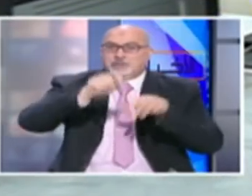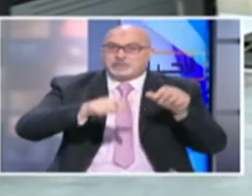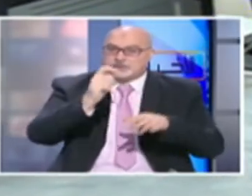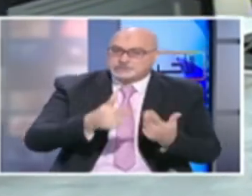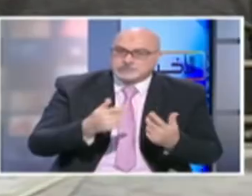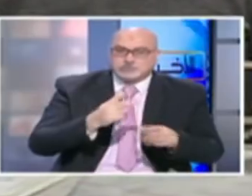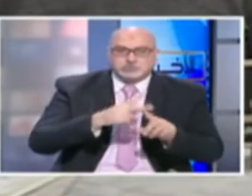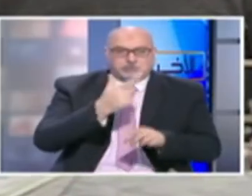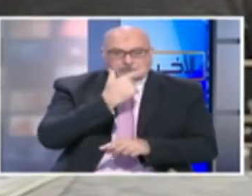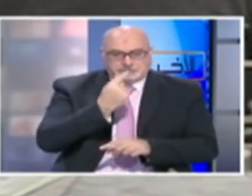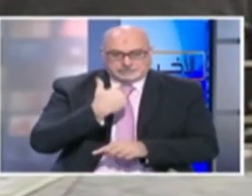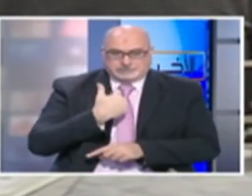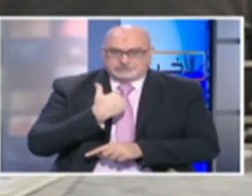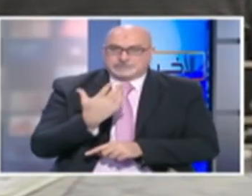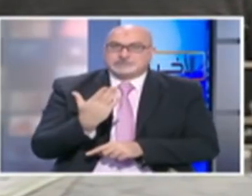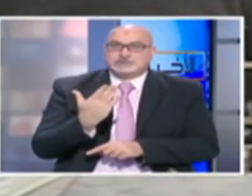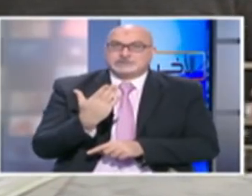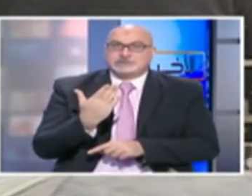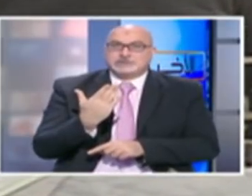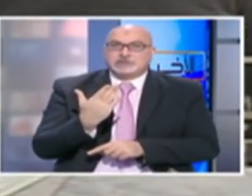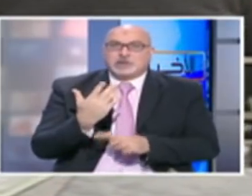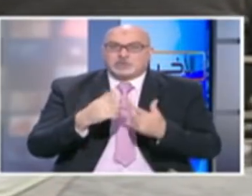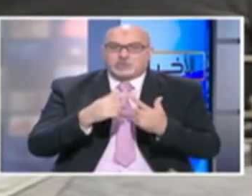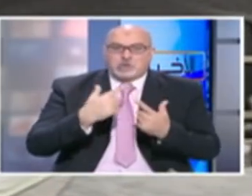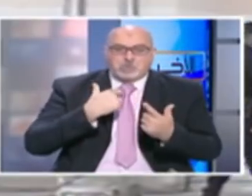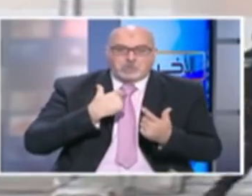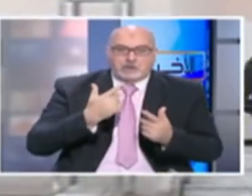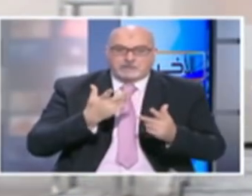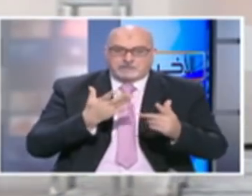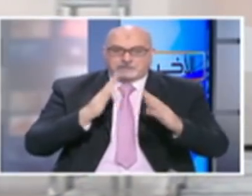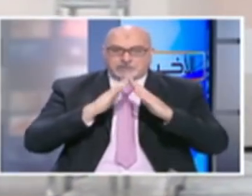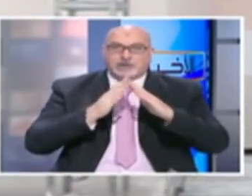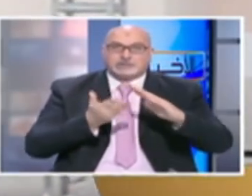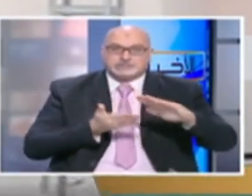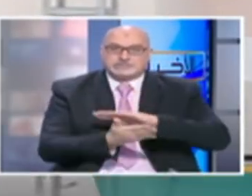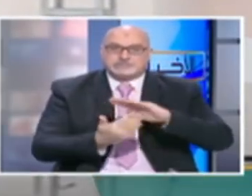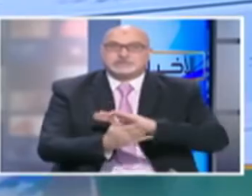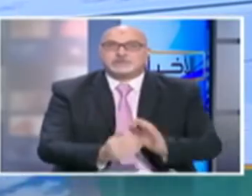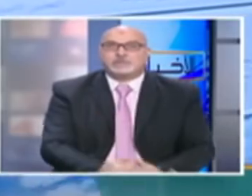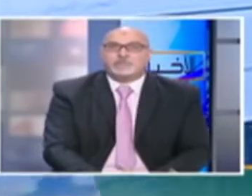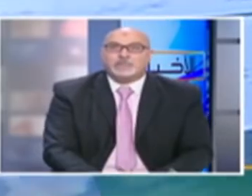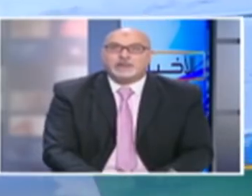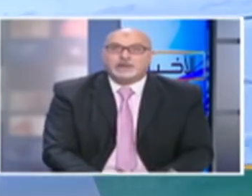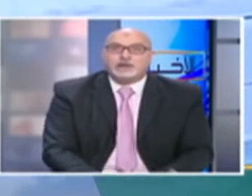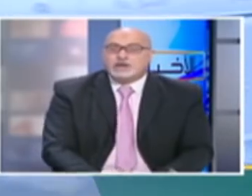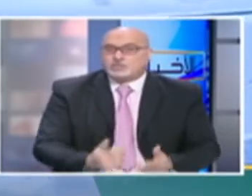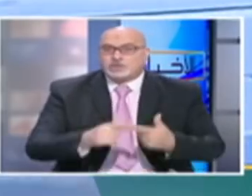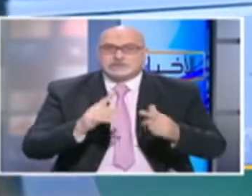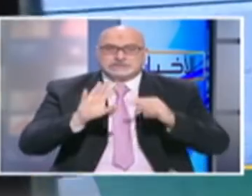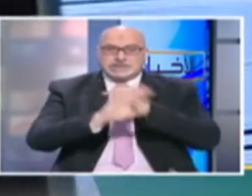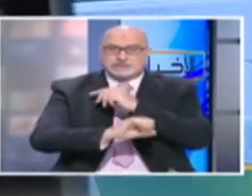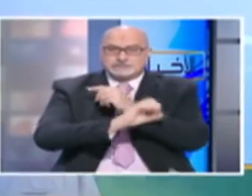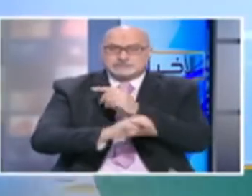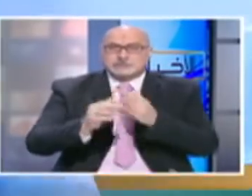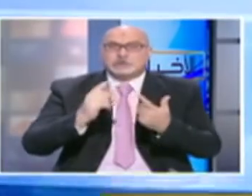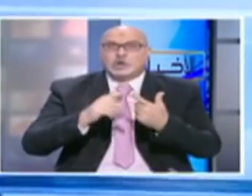المواطن وعلى البيرو مولي، حتى هو يخفف عنهم شوية الضغط. لتندرج هذه الخدمة في مساعي الجهات الوصية